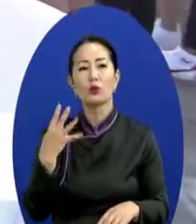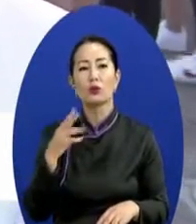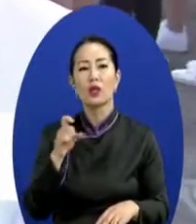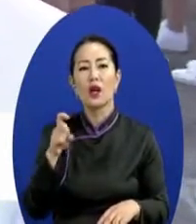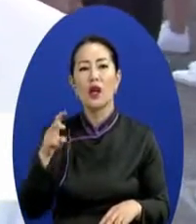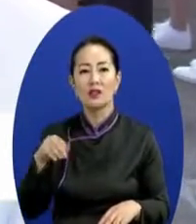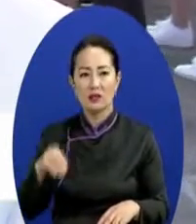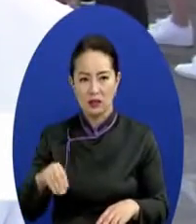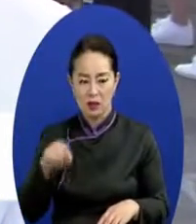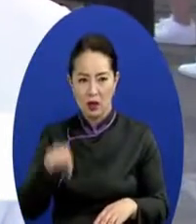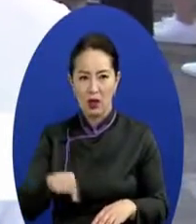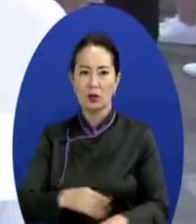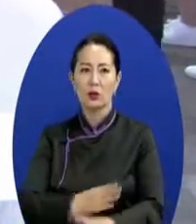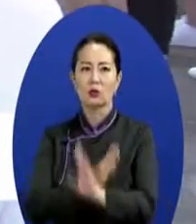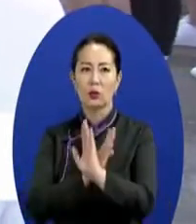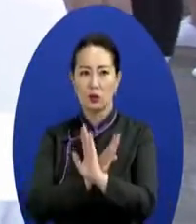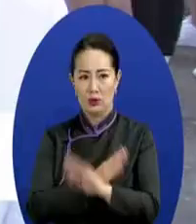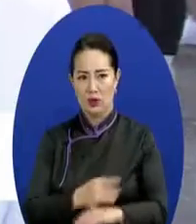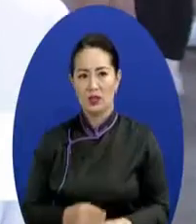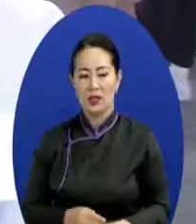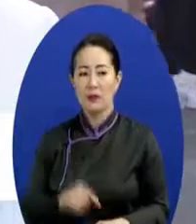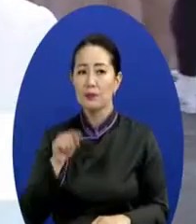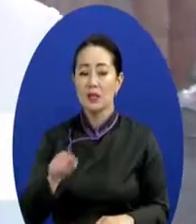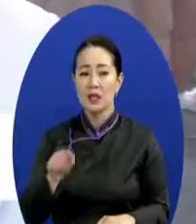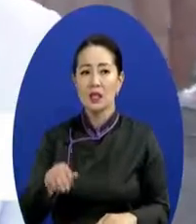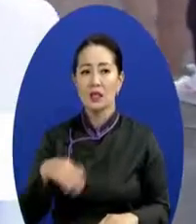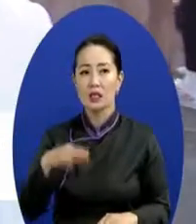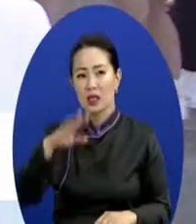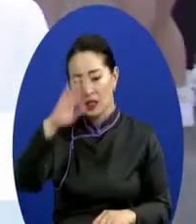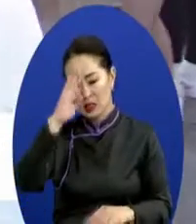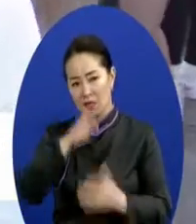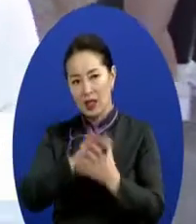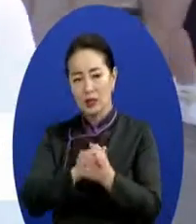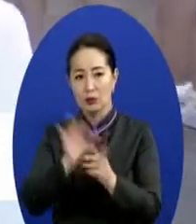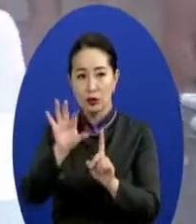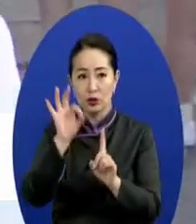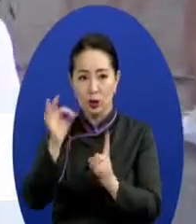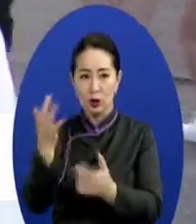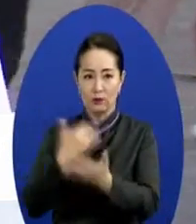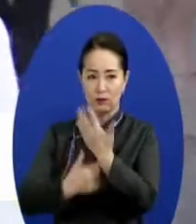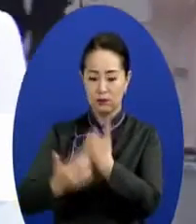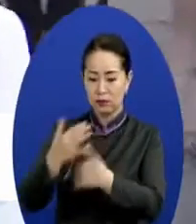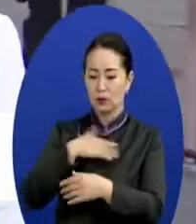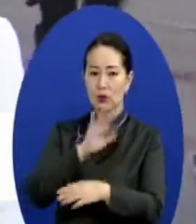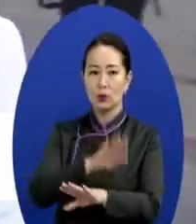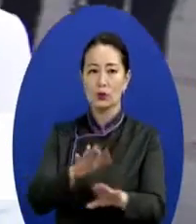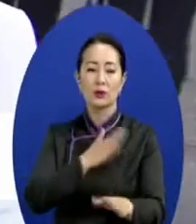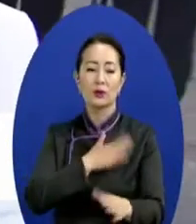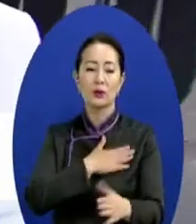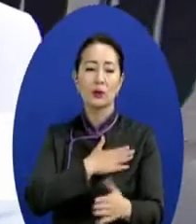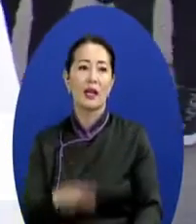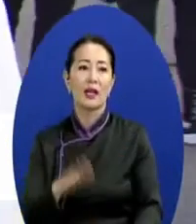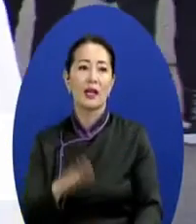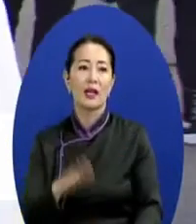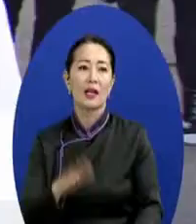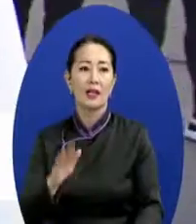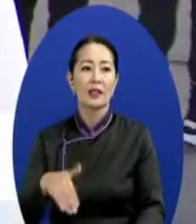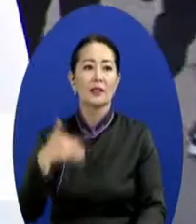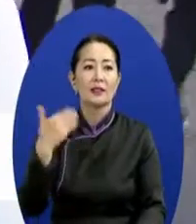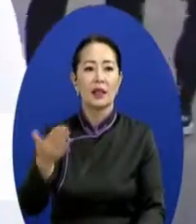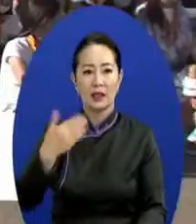ээлж байна. Өнөөдрөөр ингээд дуусч байна. За энэ найрамдлыг сонгож ирсэн бүх хүүхдүүдэд баярлалаа гэдгээ хэлье. За ирэх